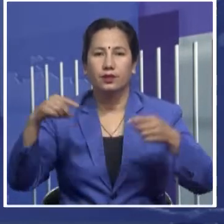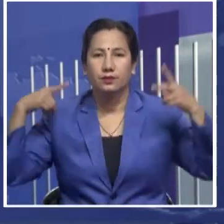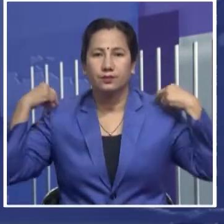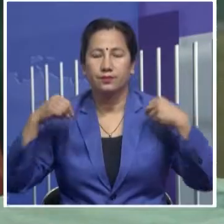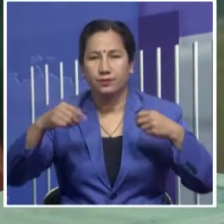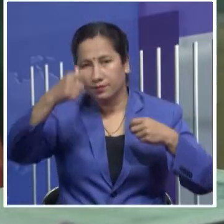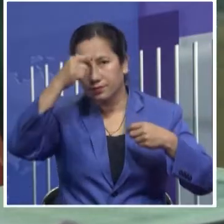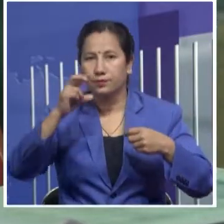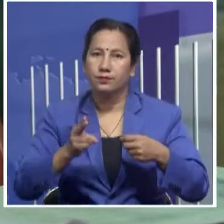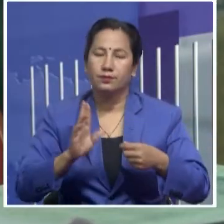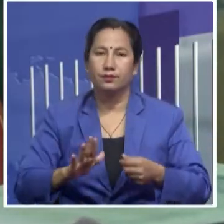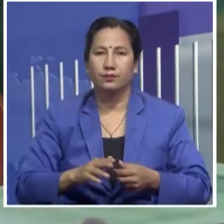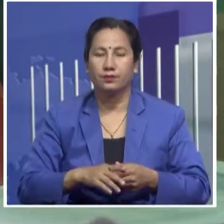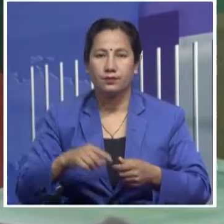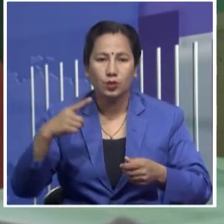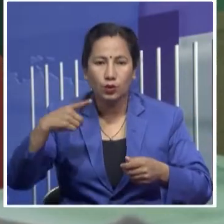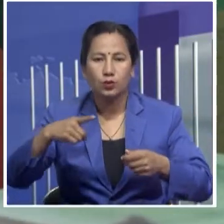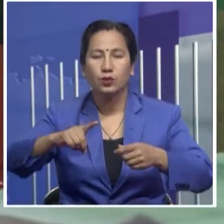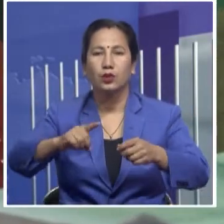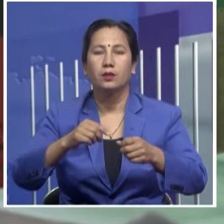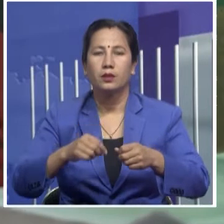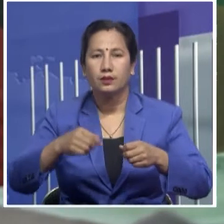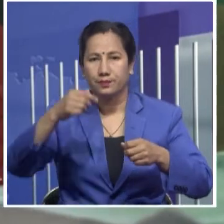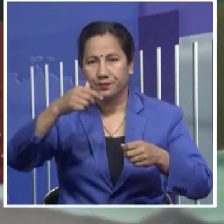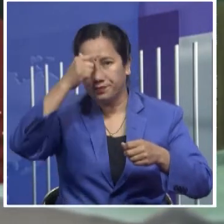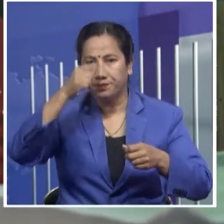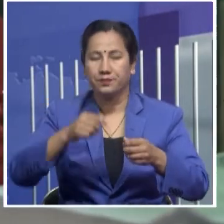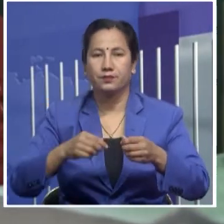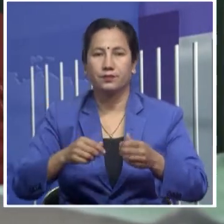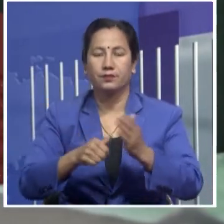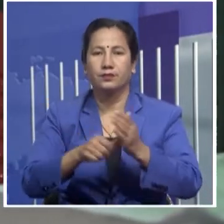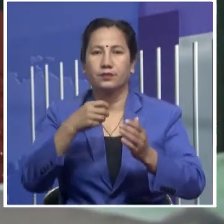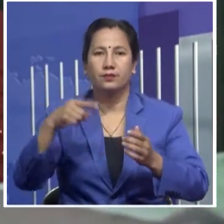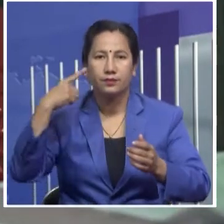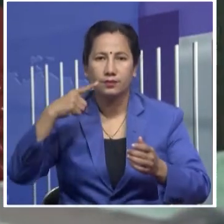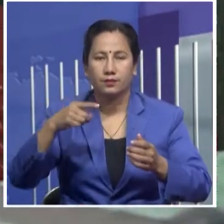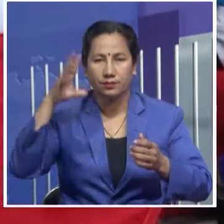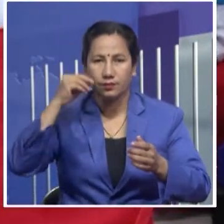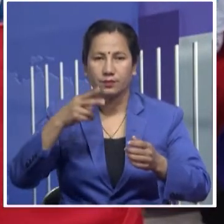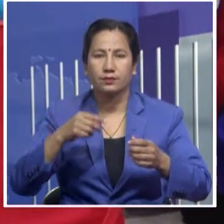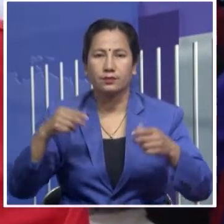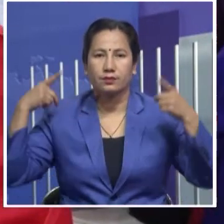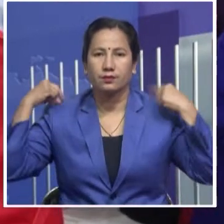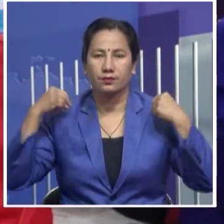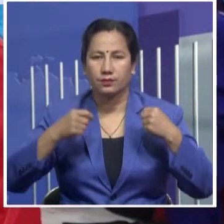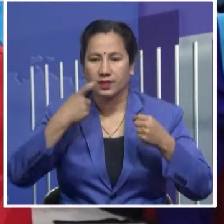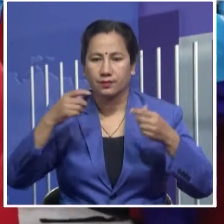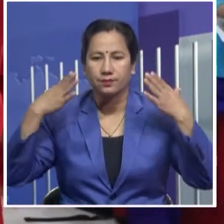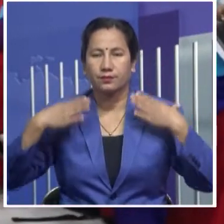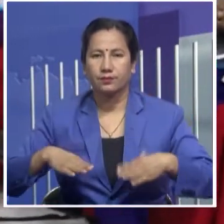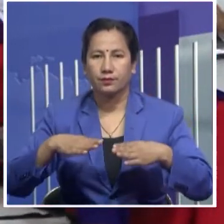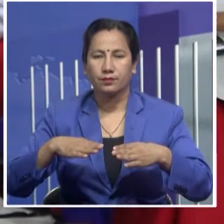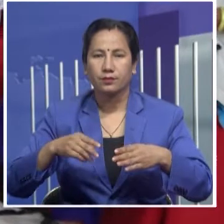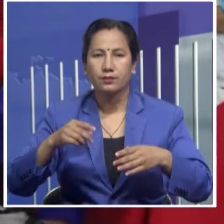छन्। जुनसुकै महामारीमा पनि बिरामीको उपचारमा दिनरात नभनेर खटिने व्यक्ति हुन् नर्स। सेतो पहिरनमा